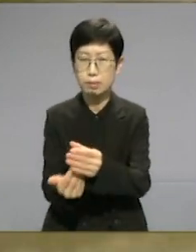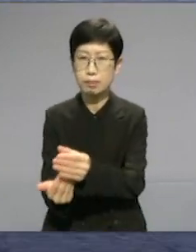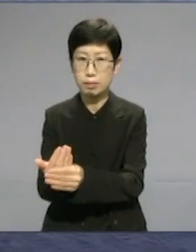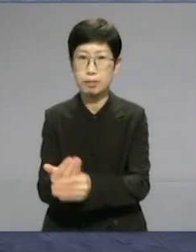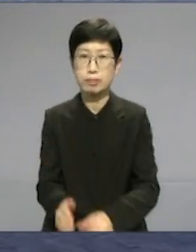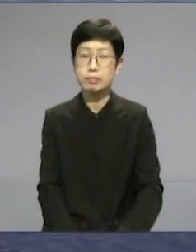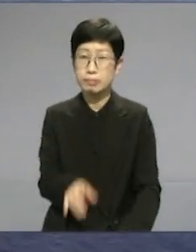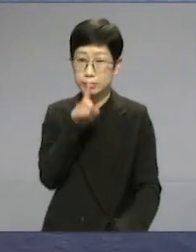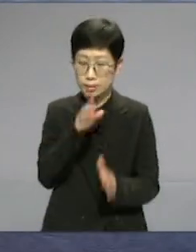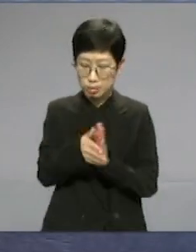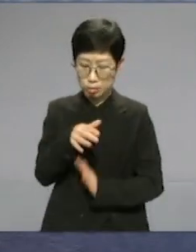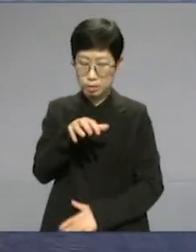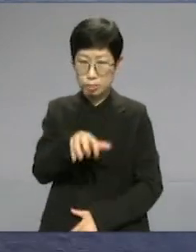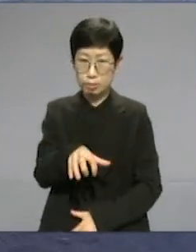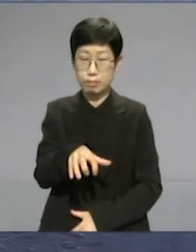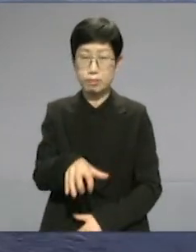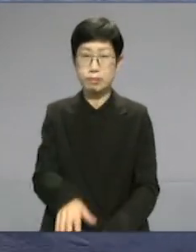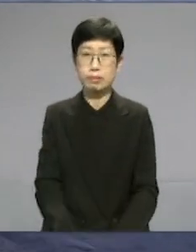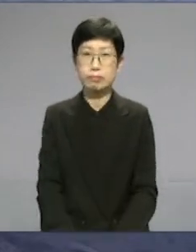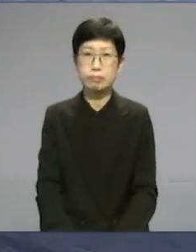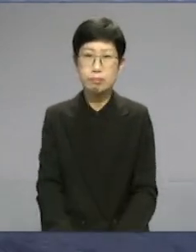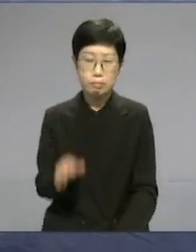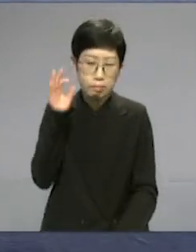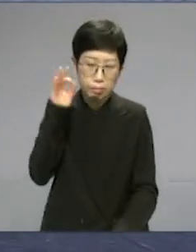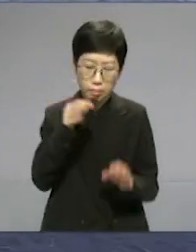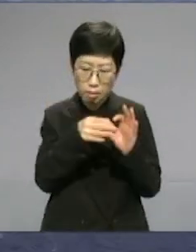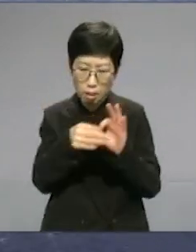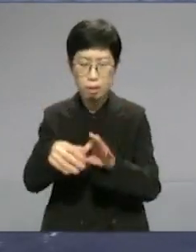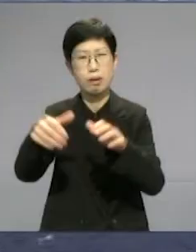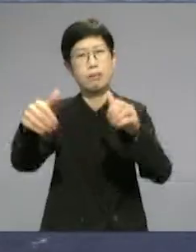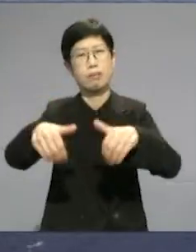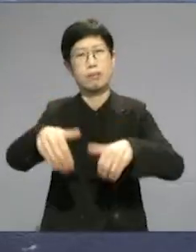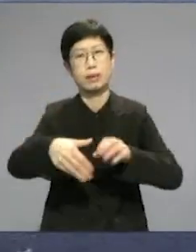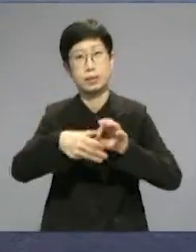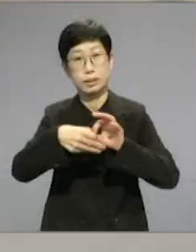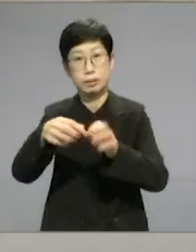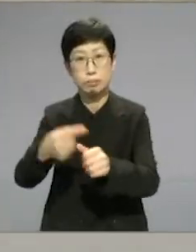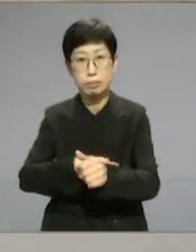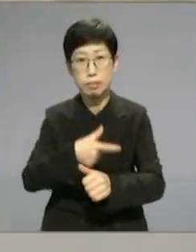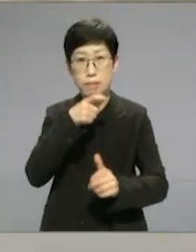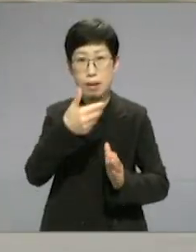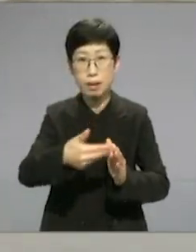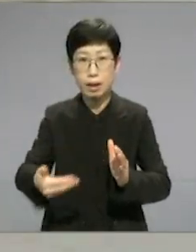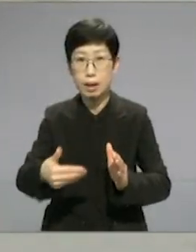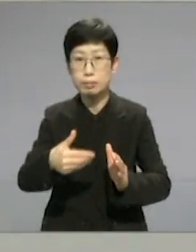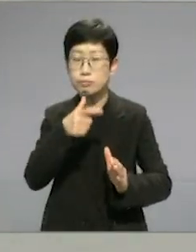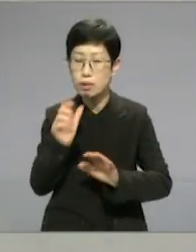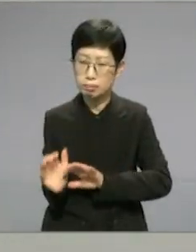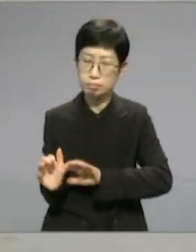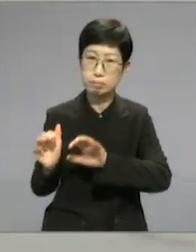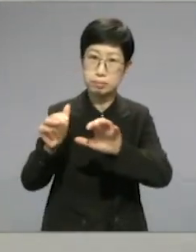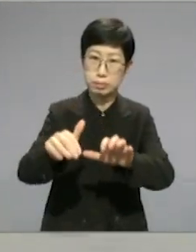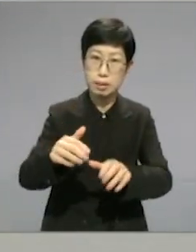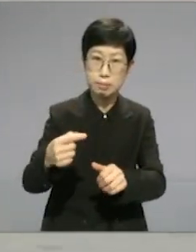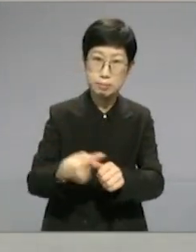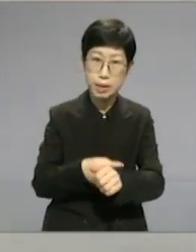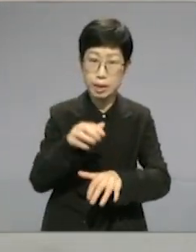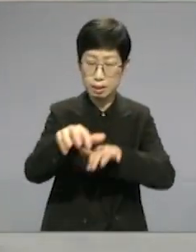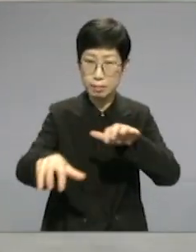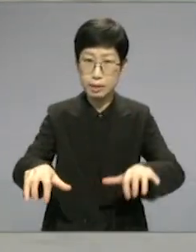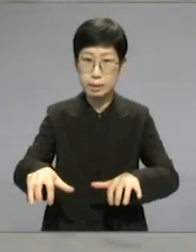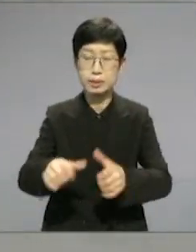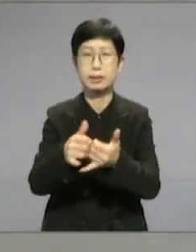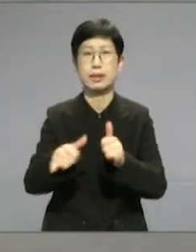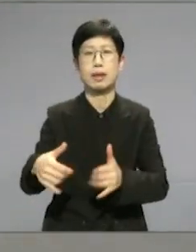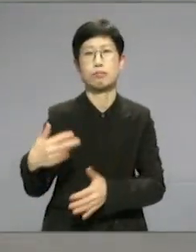수도 몬테비데오 북쪽 지역은 열흘 가까이 비가 이어지면서 강물이 범람해 마을 주민 2천 명이 대피하기도 했습니다.